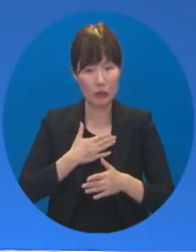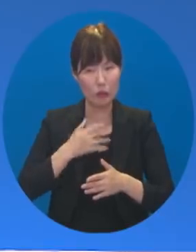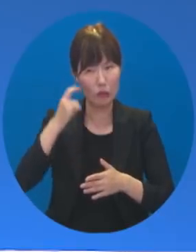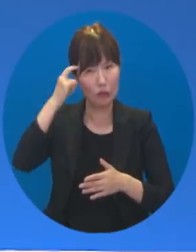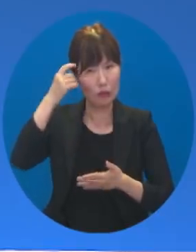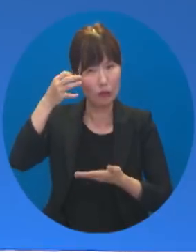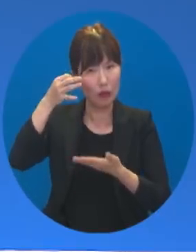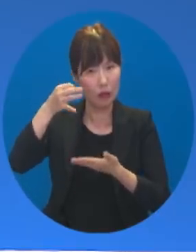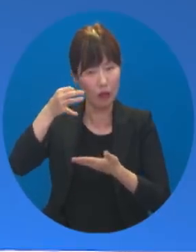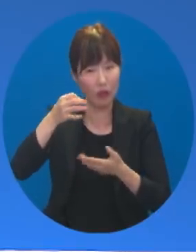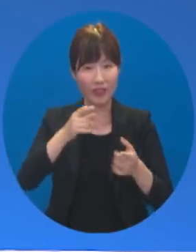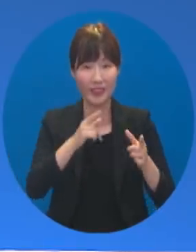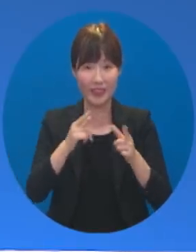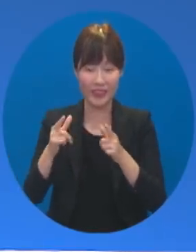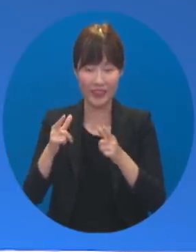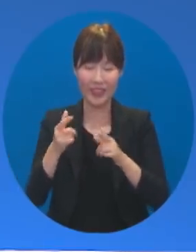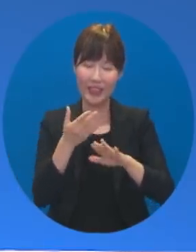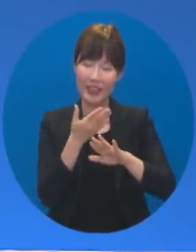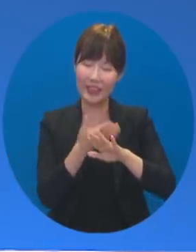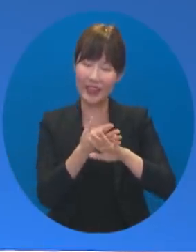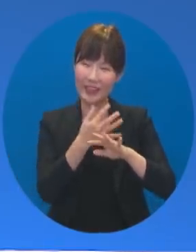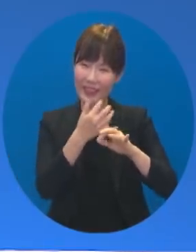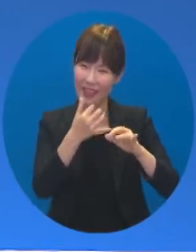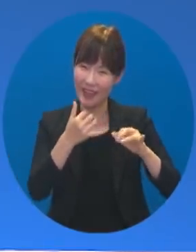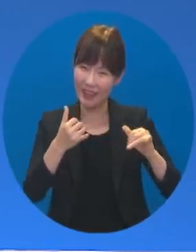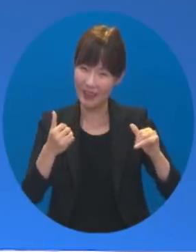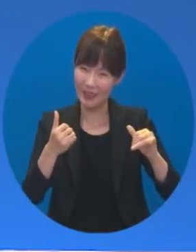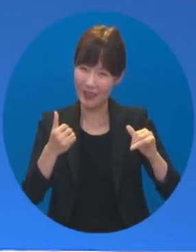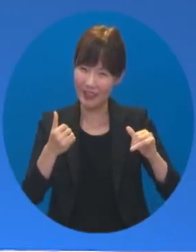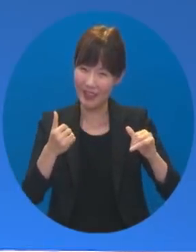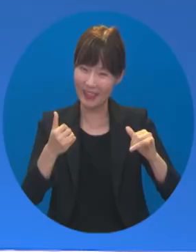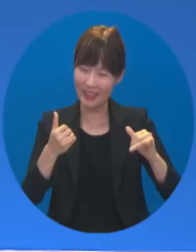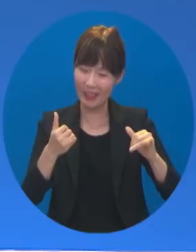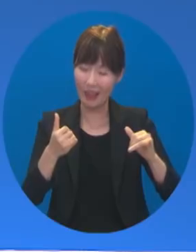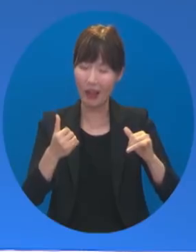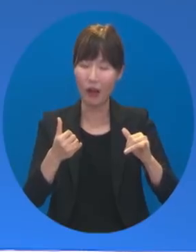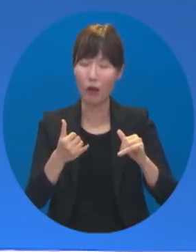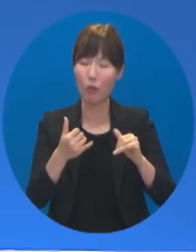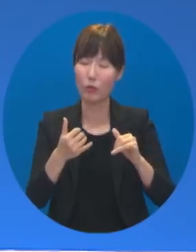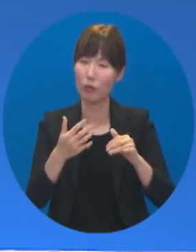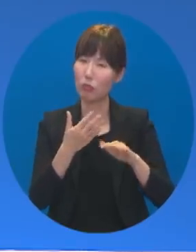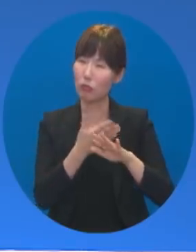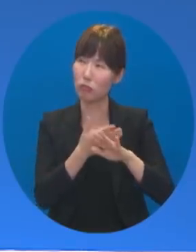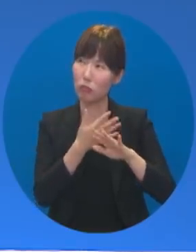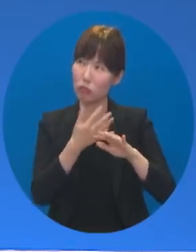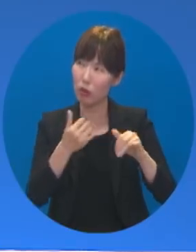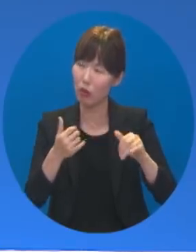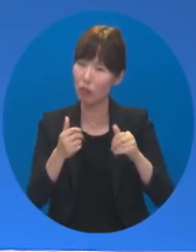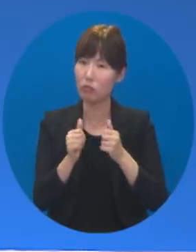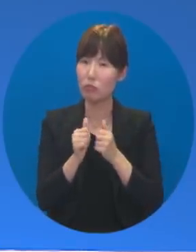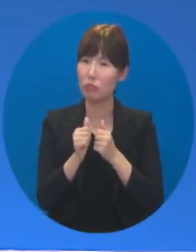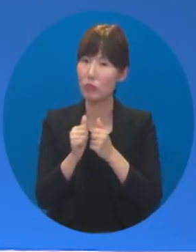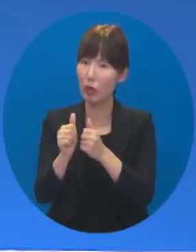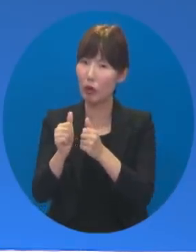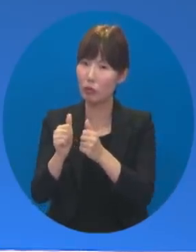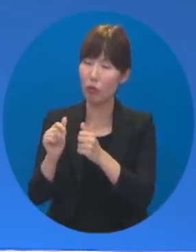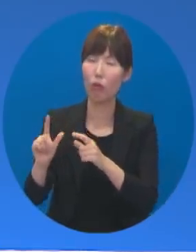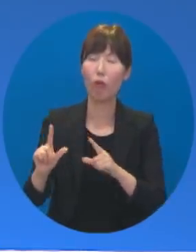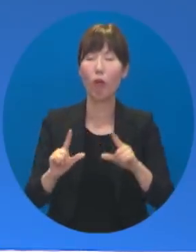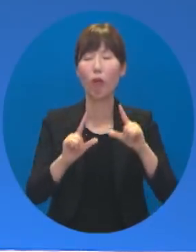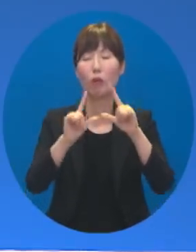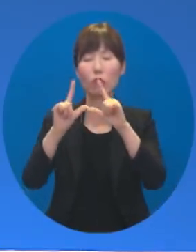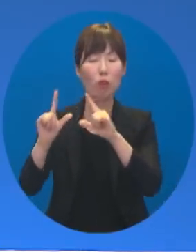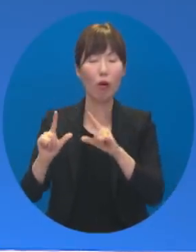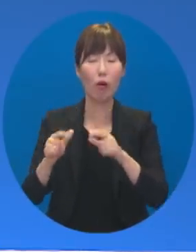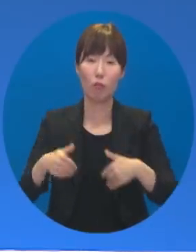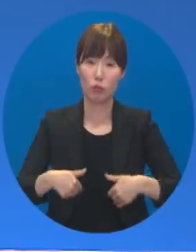꼭 남에게 남도 같이 해야 될 이유는 없거든요. 내가 열심히 충실히 하나님 앞에 살면 되는데